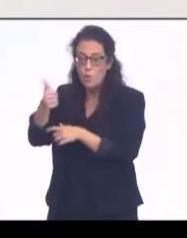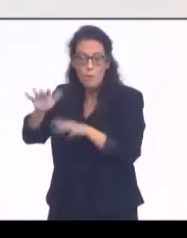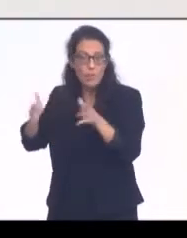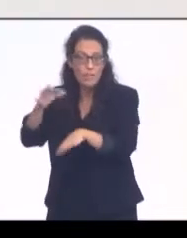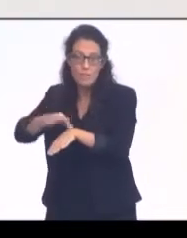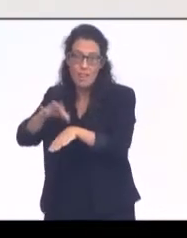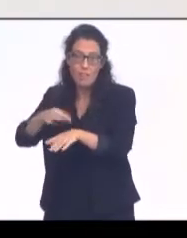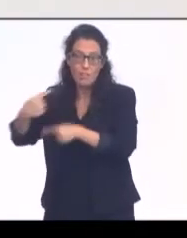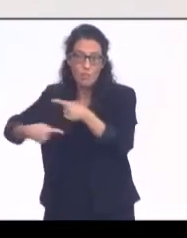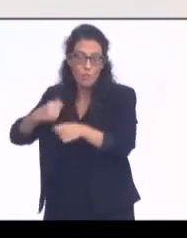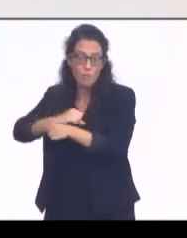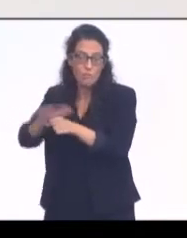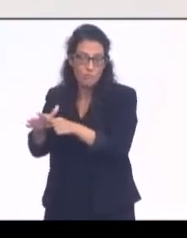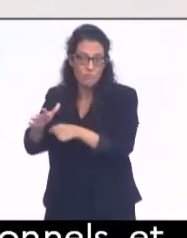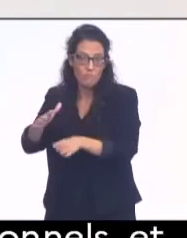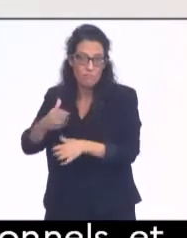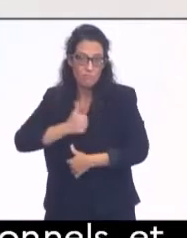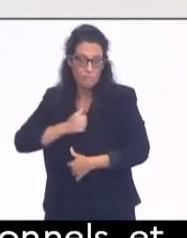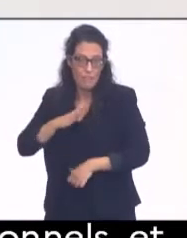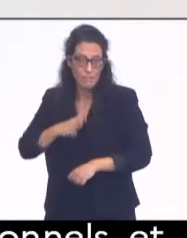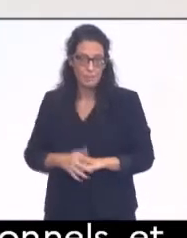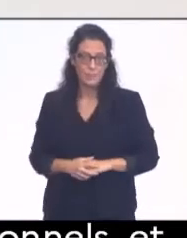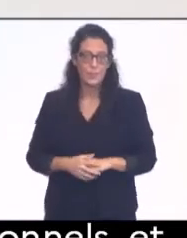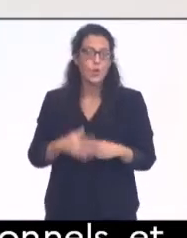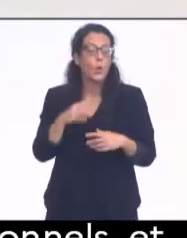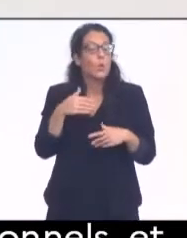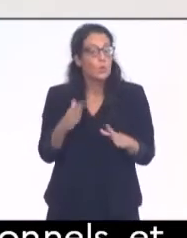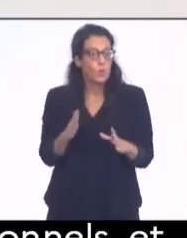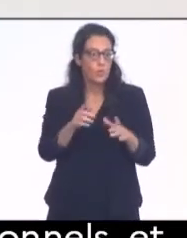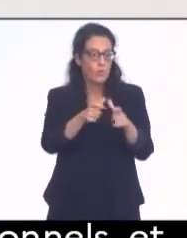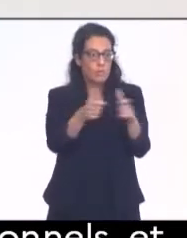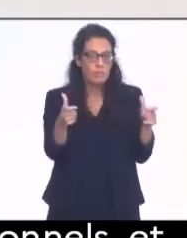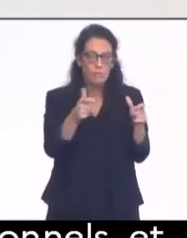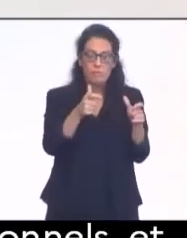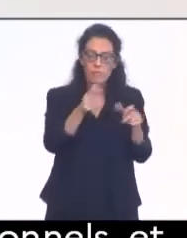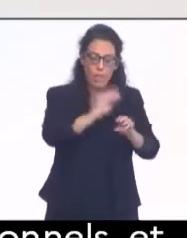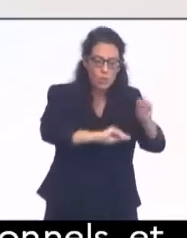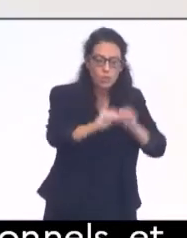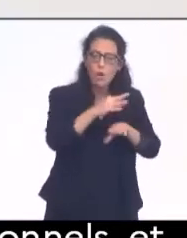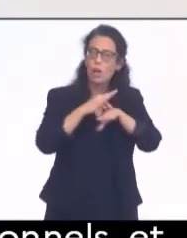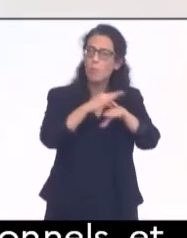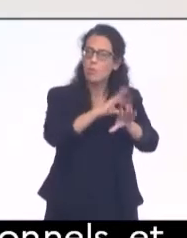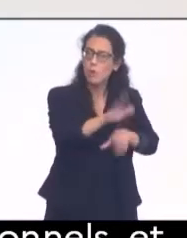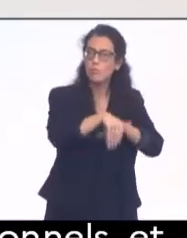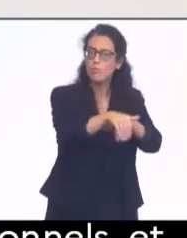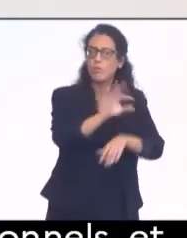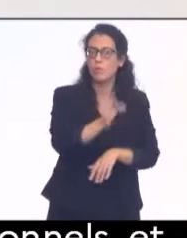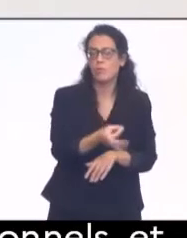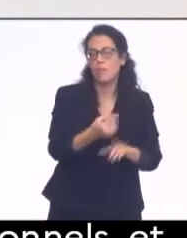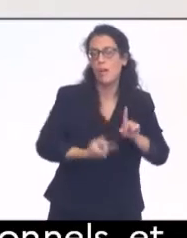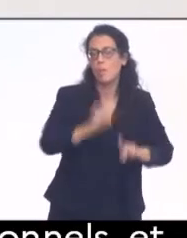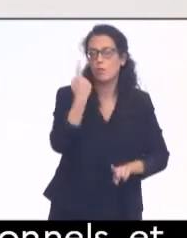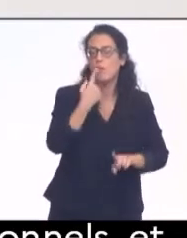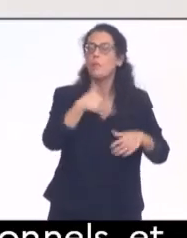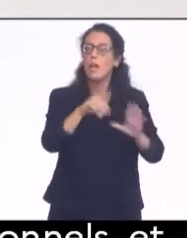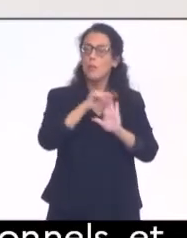malades actuellement. Donc il est impératif en effet d'assurer la continuité des soins et des accompagnements, dans le strict respect bien sûr des mesures de protection,